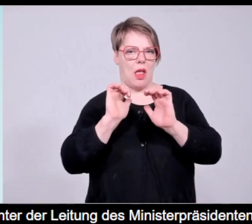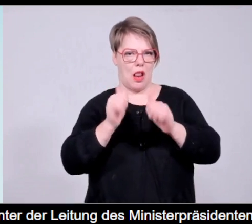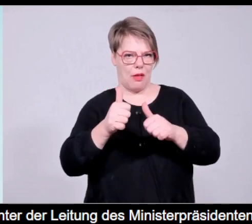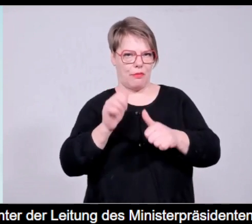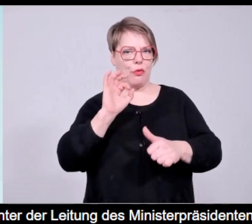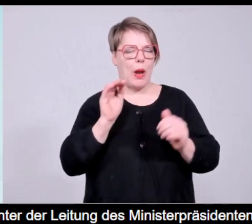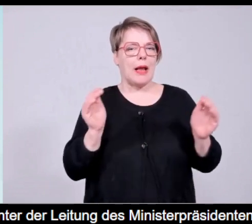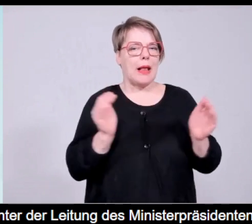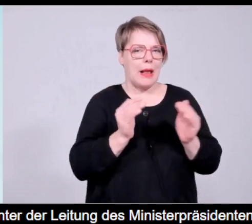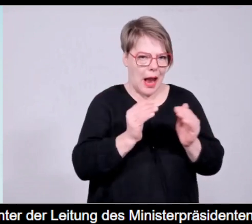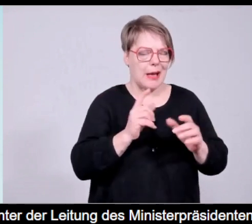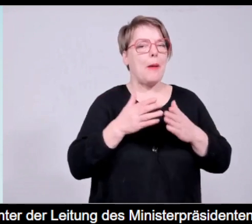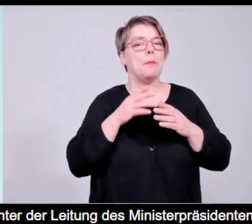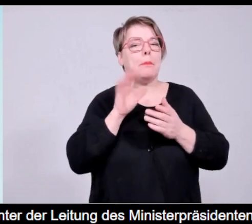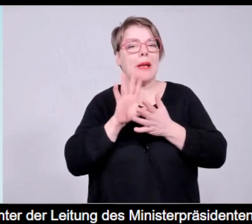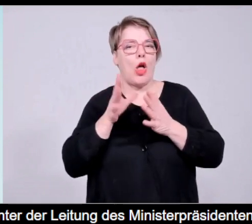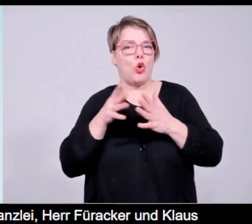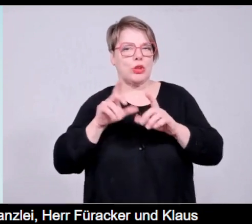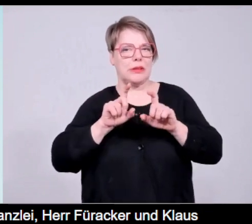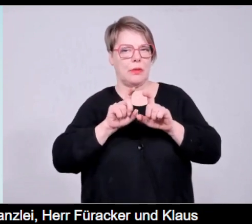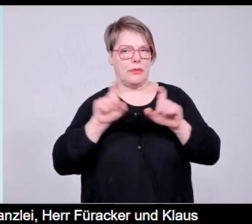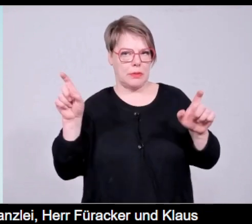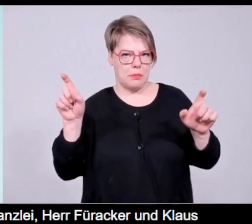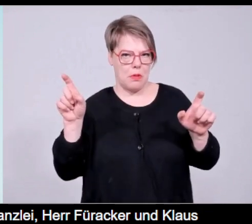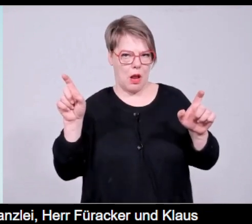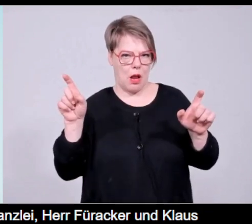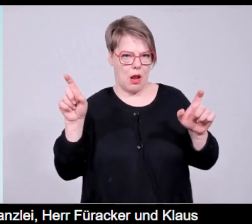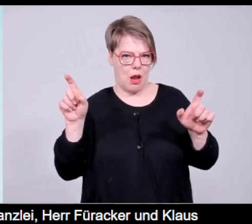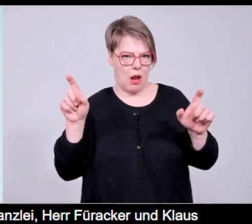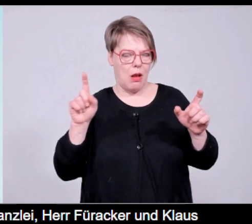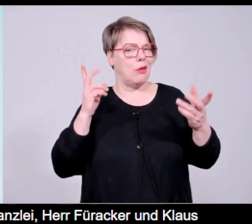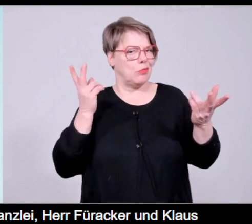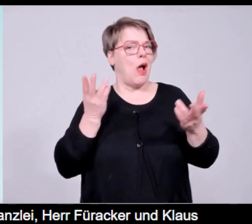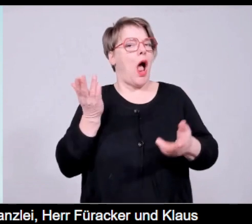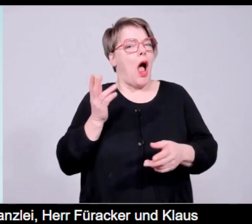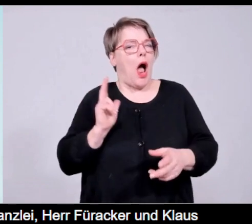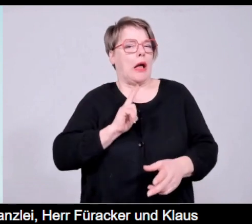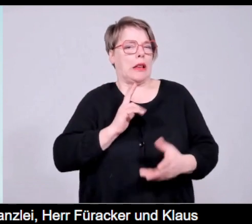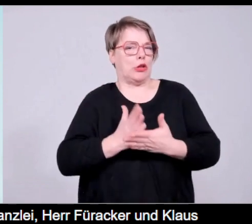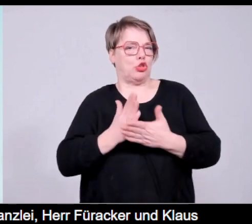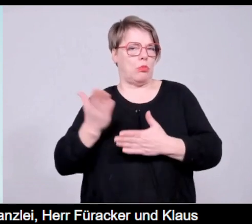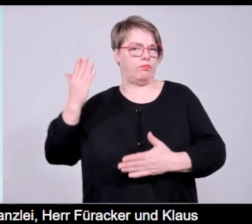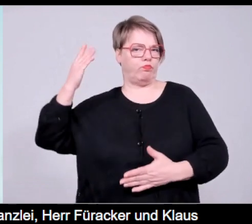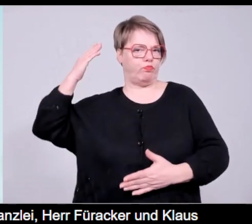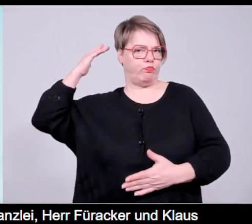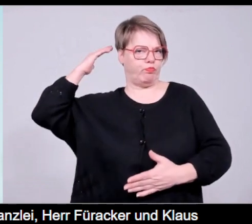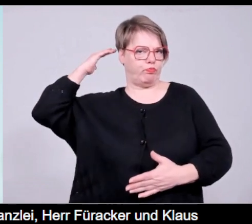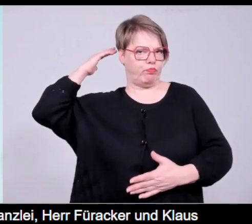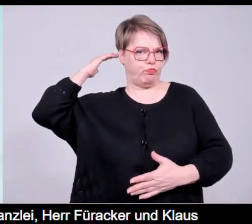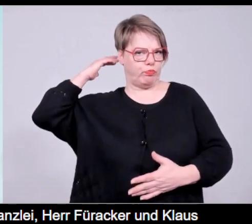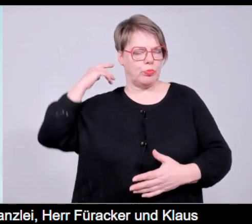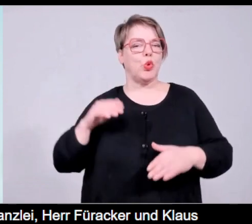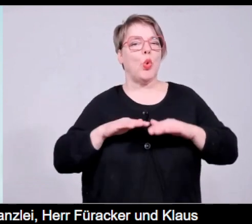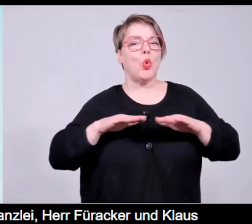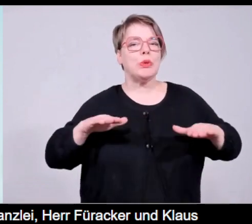Jetzt gibt es wieder eine Verzögerung, weil eigentlich überraschenderweise der Haushaltsausschuss des Bundestags